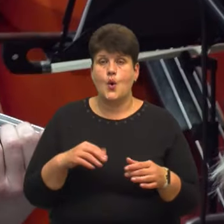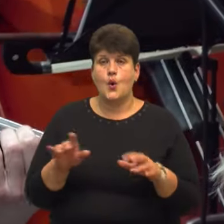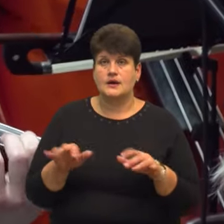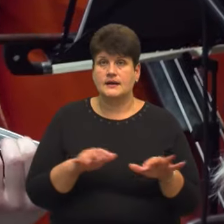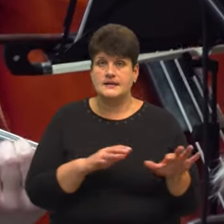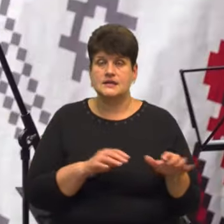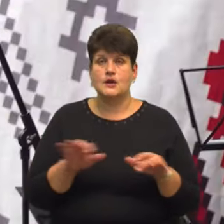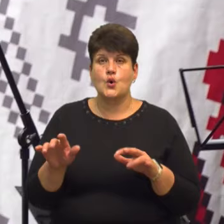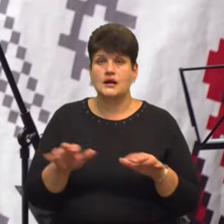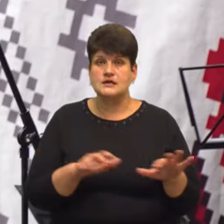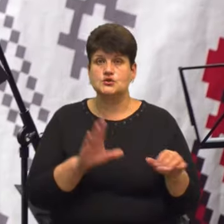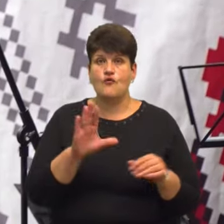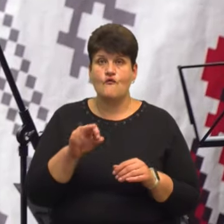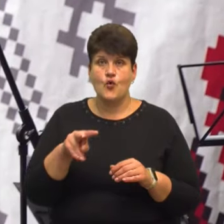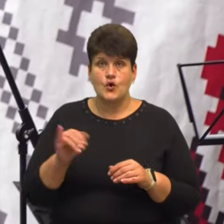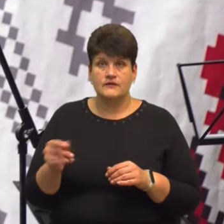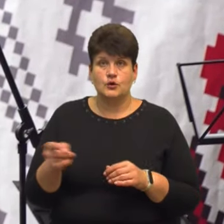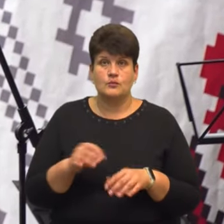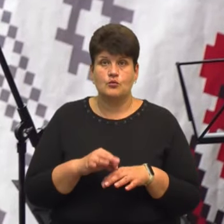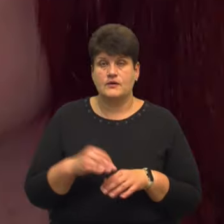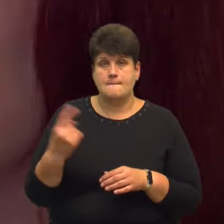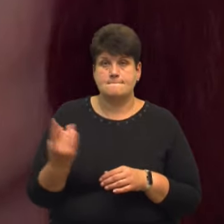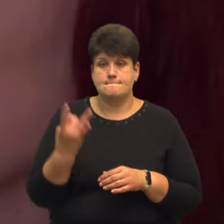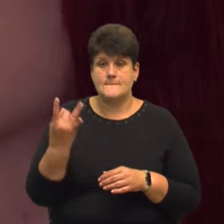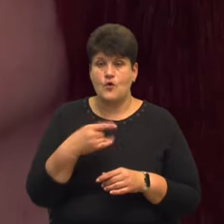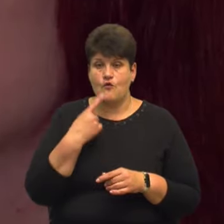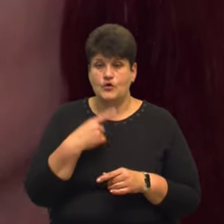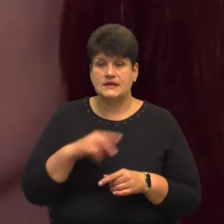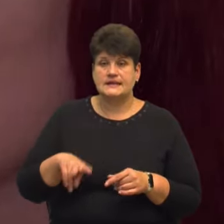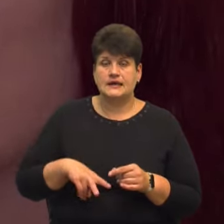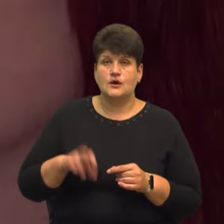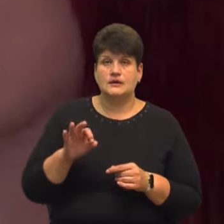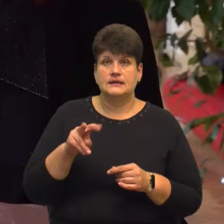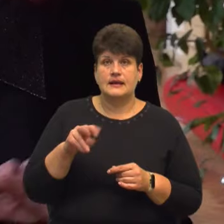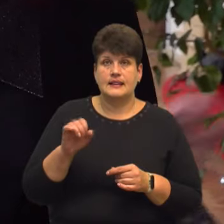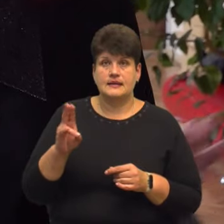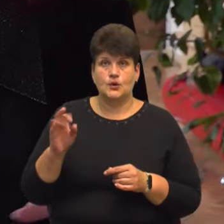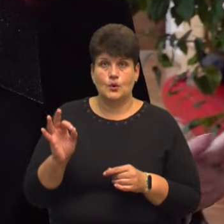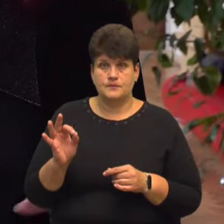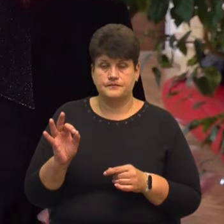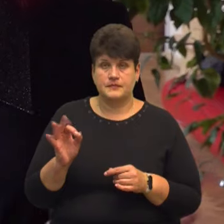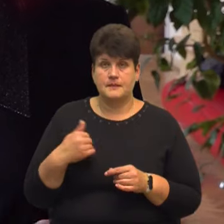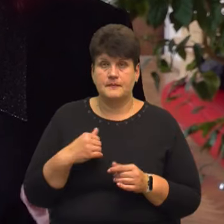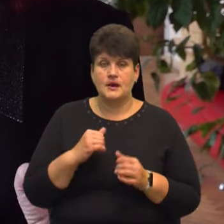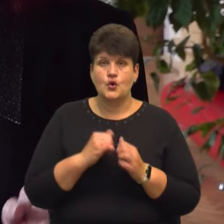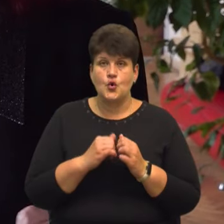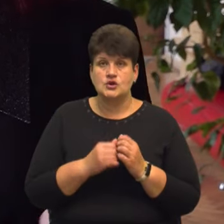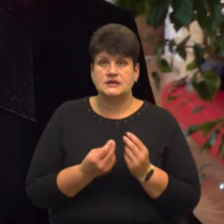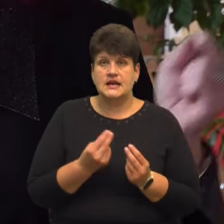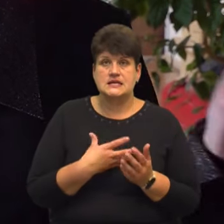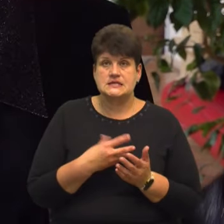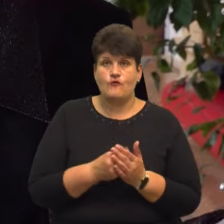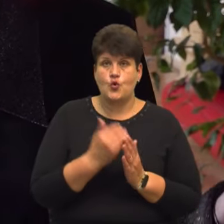у Тернополі відбувається вперше каже ведуча та директорка колективу Олена Лайко Ми кожен граємо свою індивідуальну